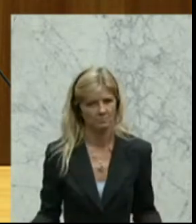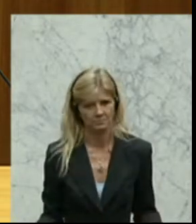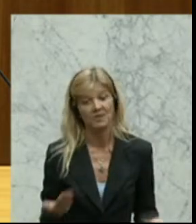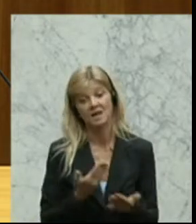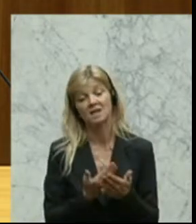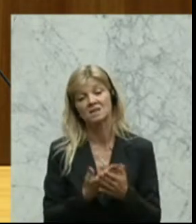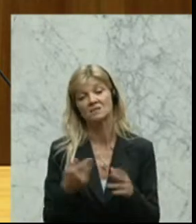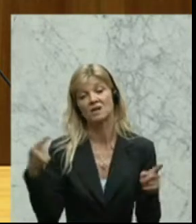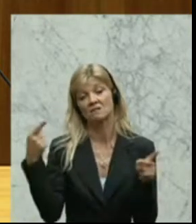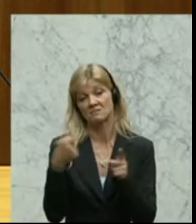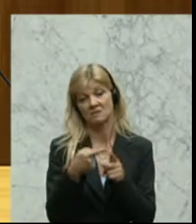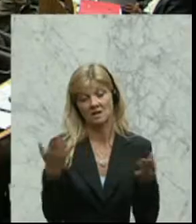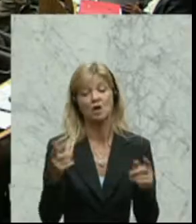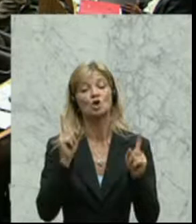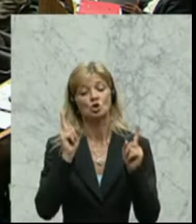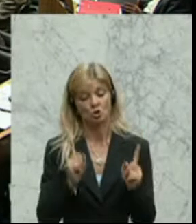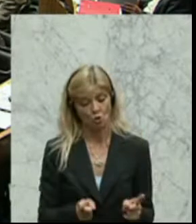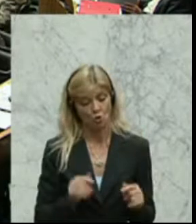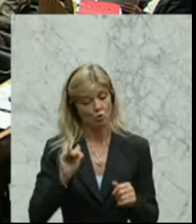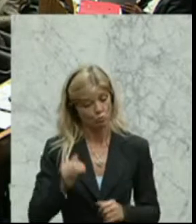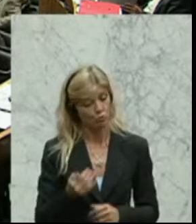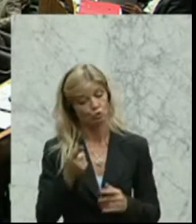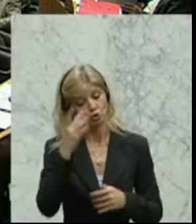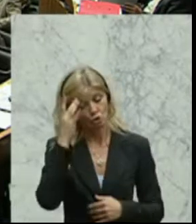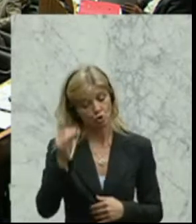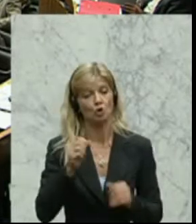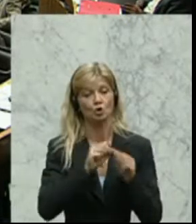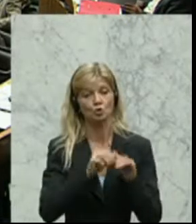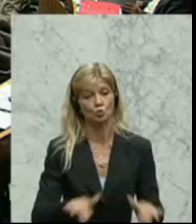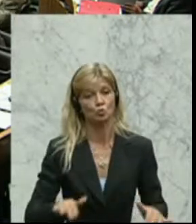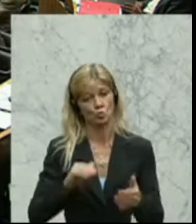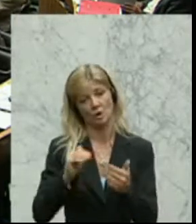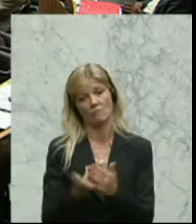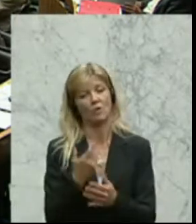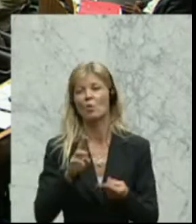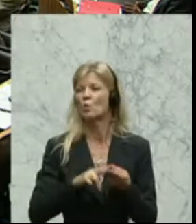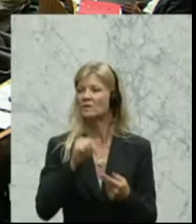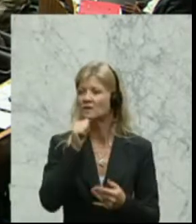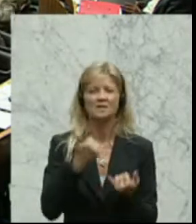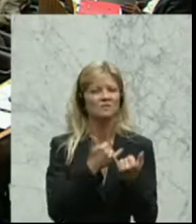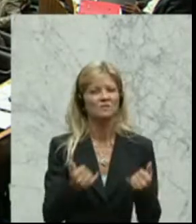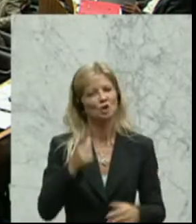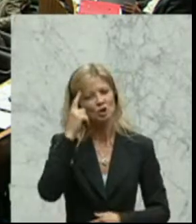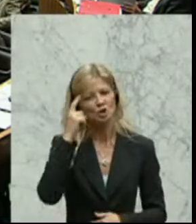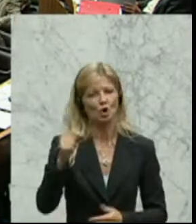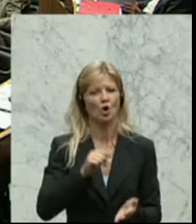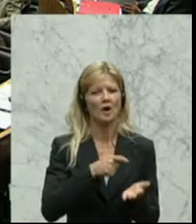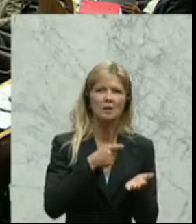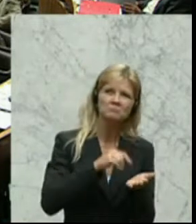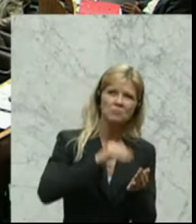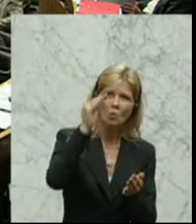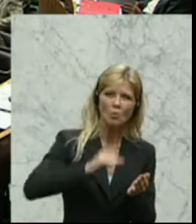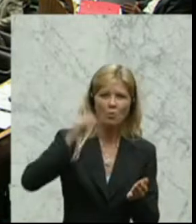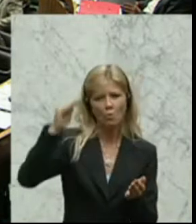eine Steuerstrukturreform und keine Steuertarifreform. Wie kann so etwas aussehen? Ein